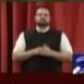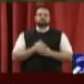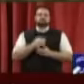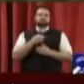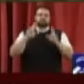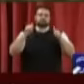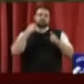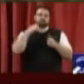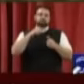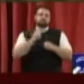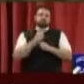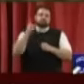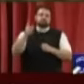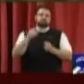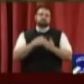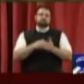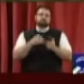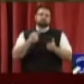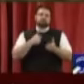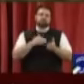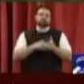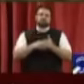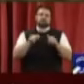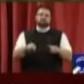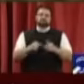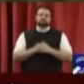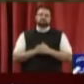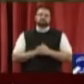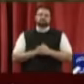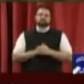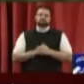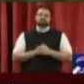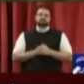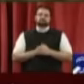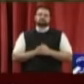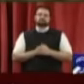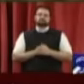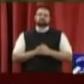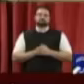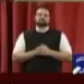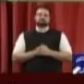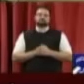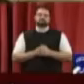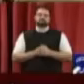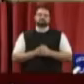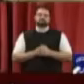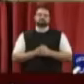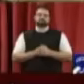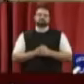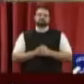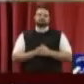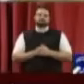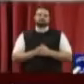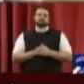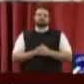dimineața trebuie să știu. Atâta făceam eu seara. Măi, da' ce... Cătărâtă, nu? ești, tu îi dai comandă, se rezolvă,